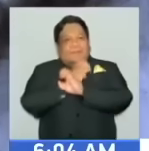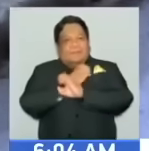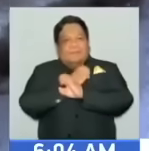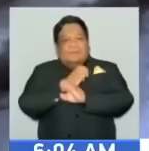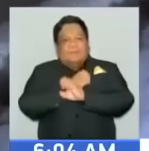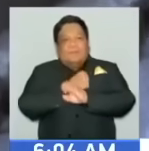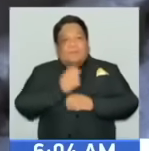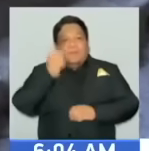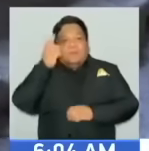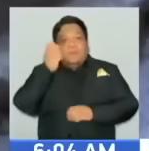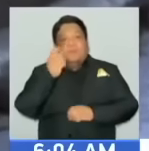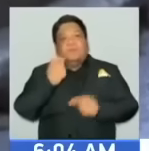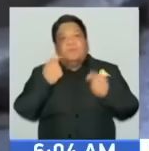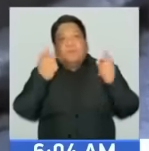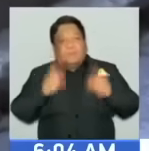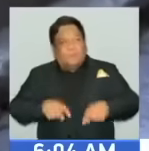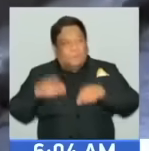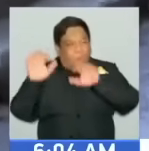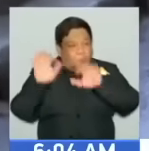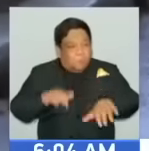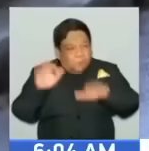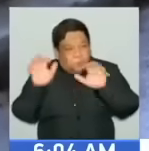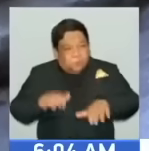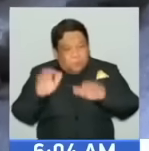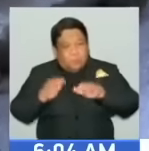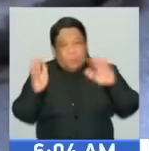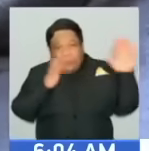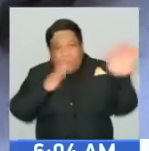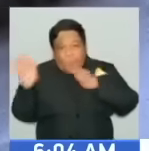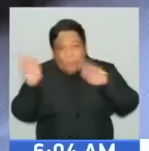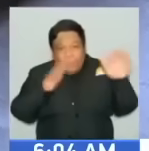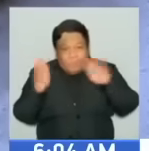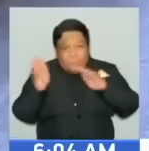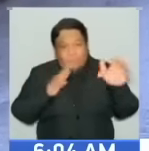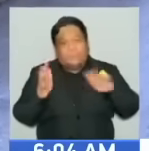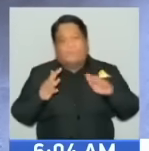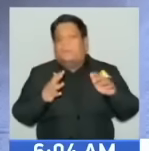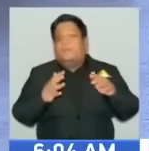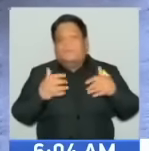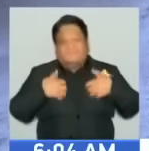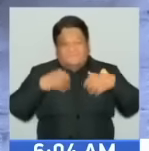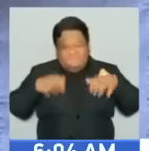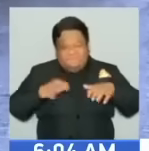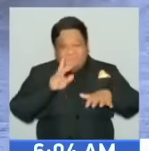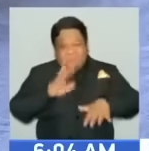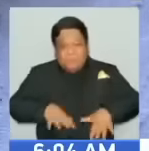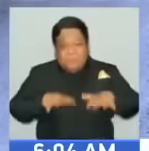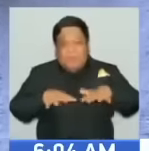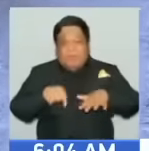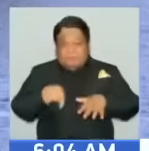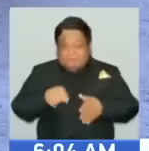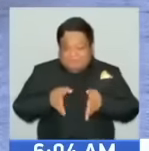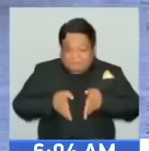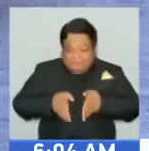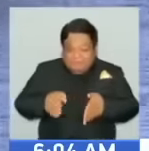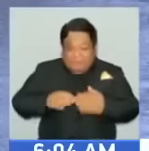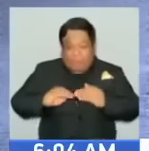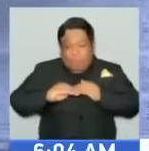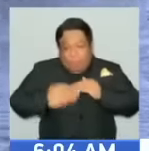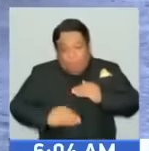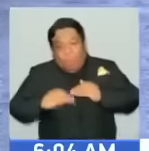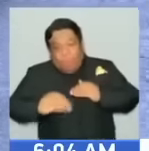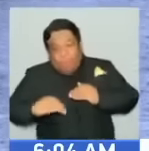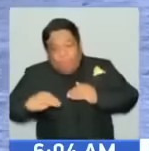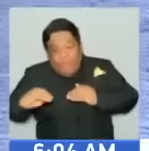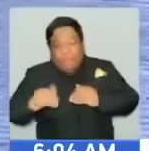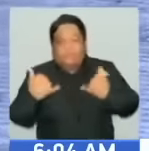Egay, bagyong Falcon, at syempre yung mga aking habagat. Ilang araw din po tayo inuulan at syempre ang epekto niyan, napakaraming mga lubak